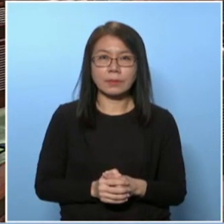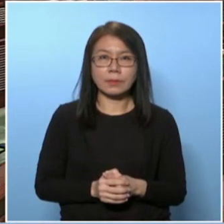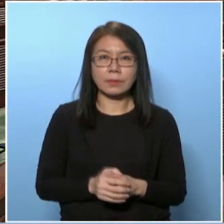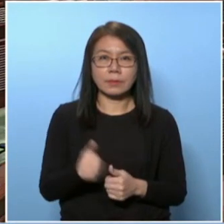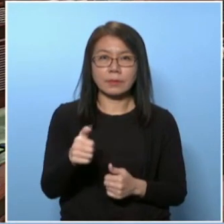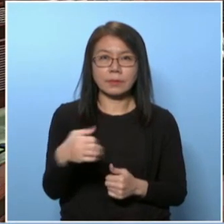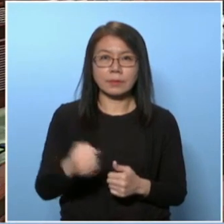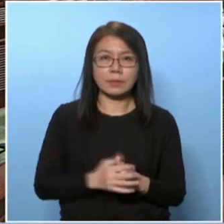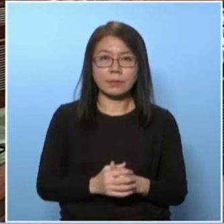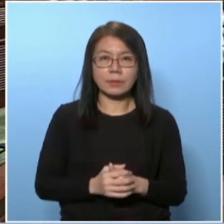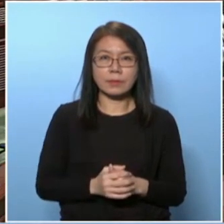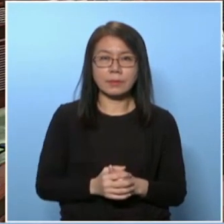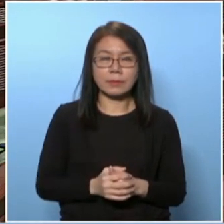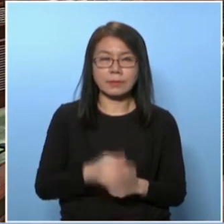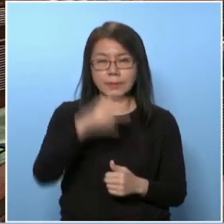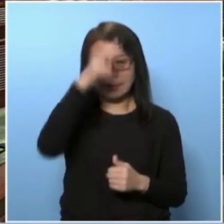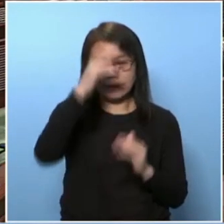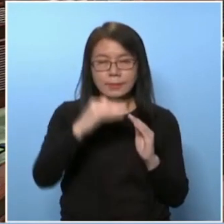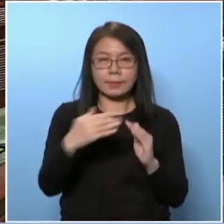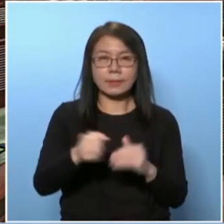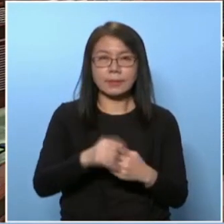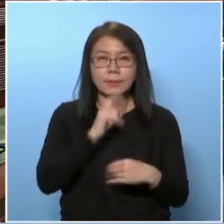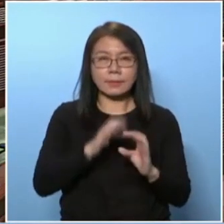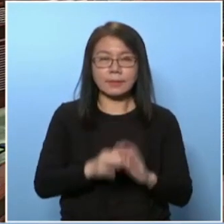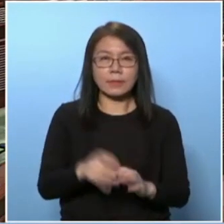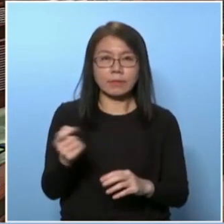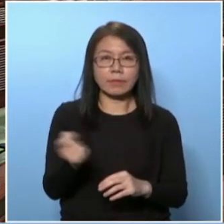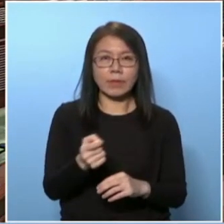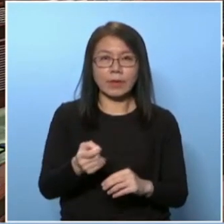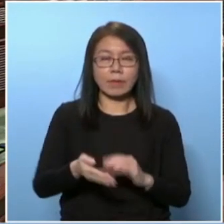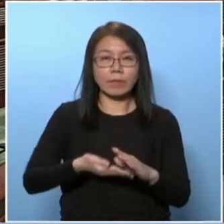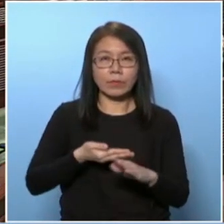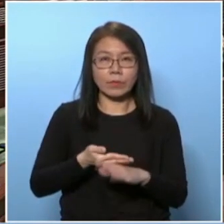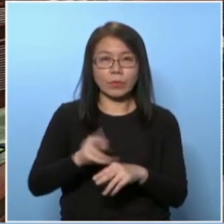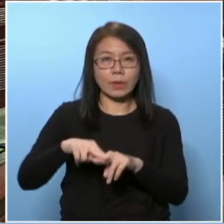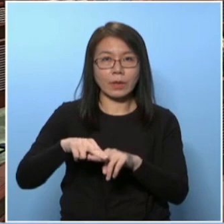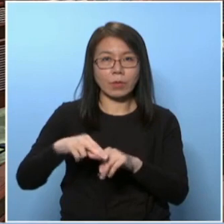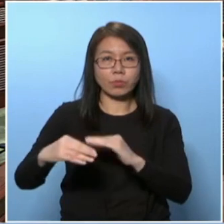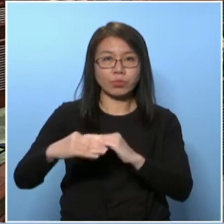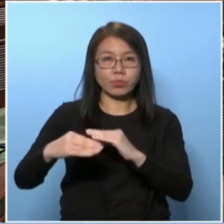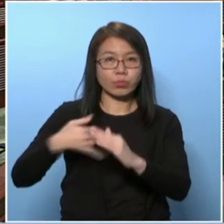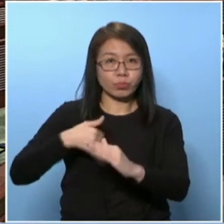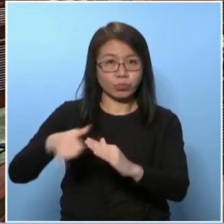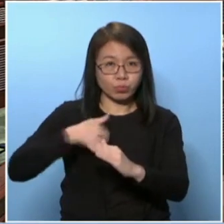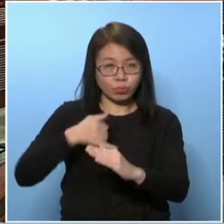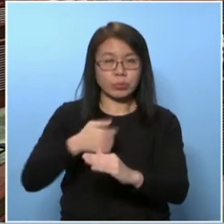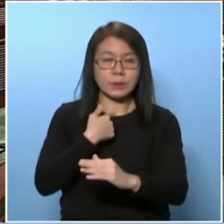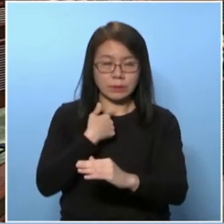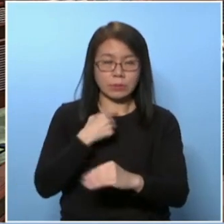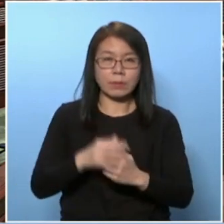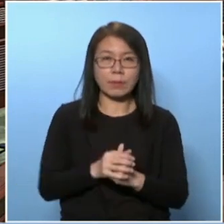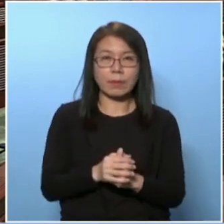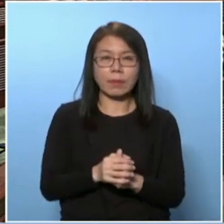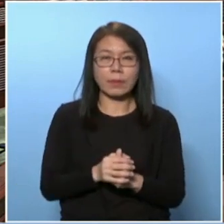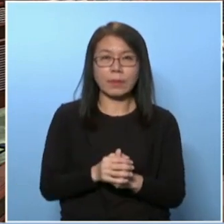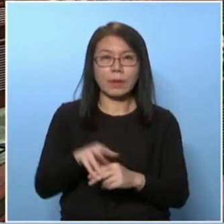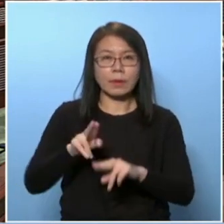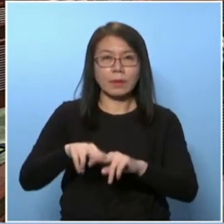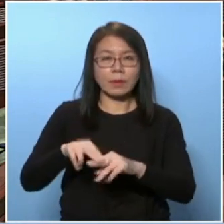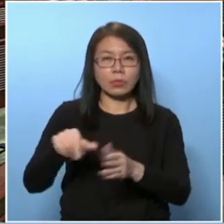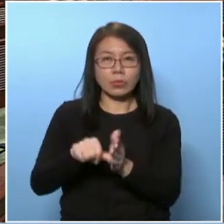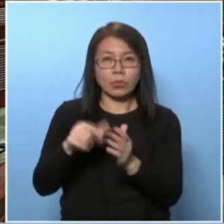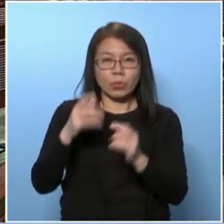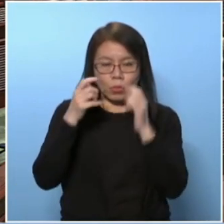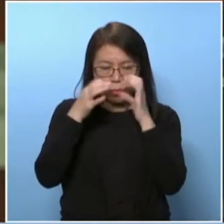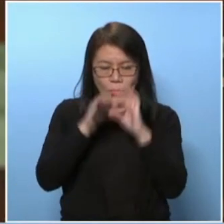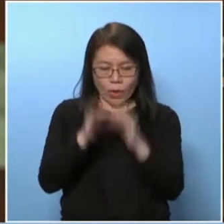多謝主席。局長，關於盡快恢復和內地通關呢，我知道內地最關